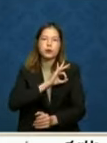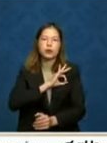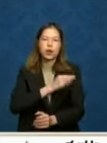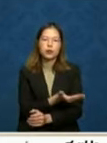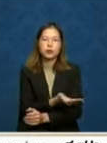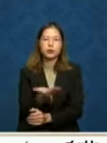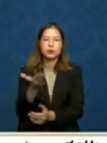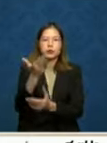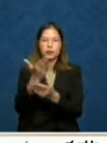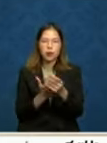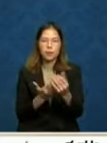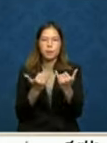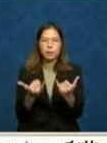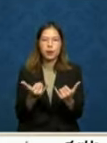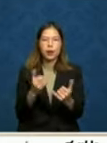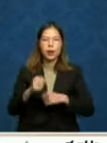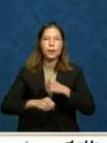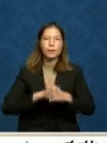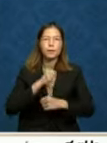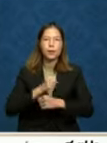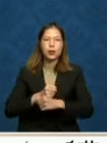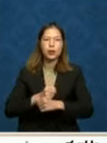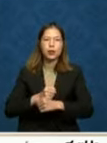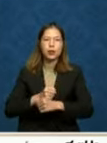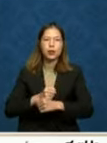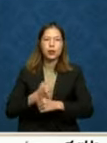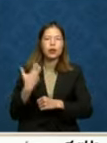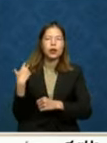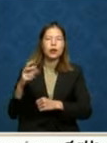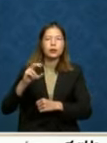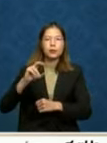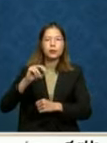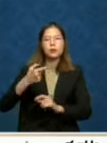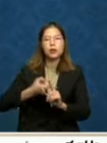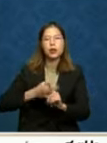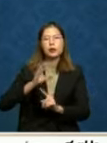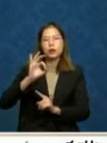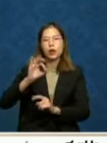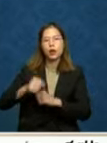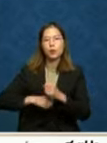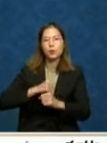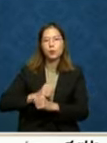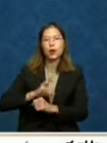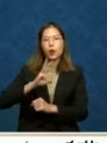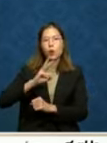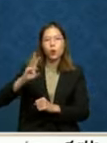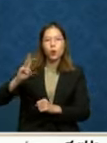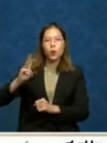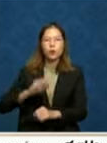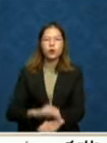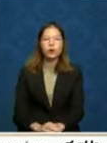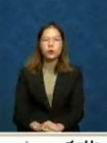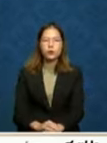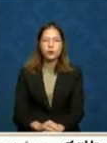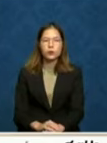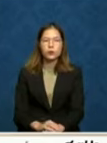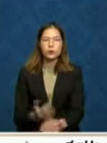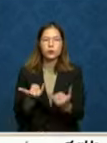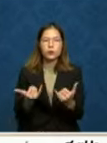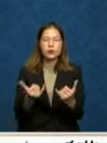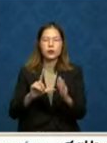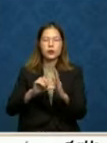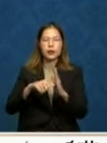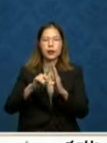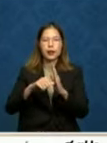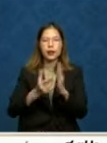าสำหรับปีสิ้นสุดวันที่30กันยายน2566นะครับด้วยทางเลขา